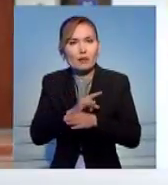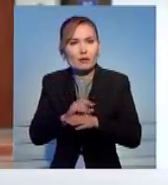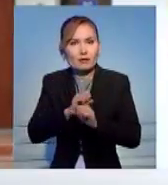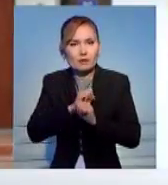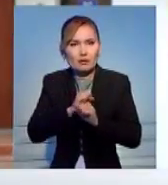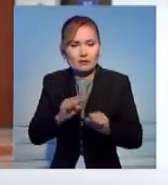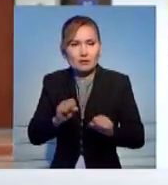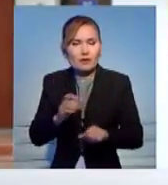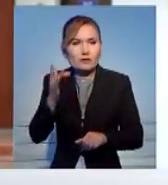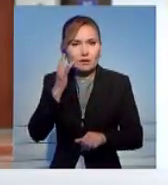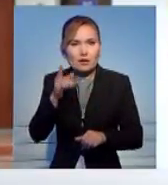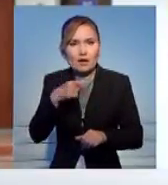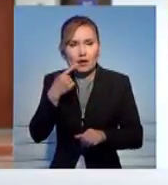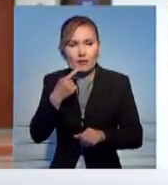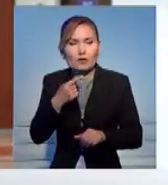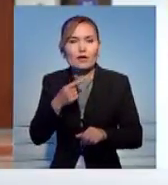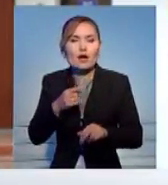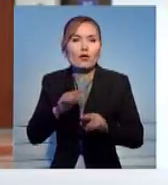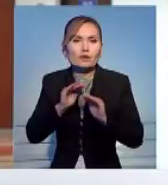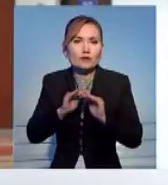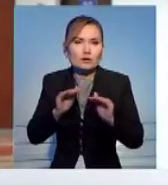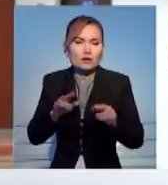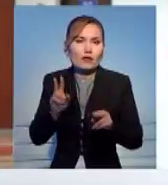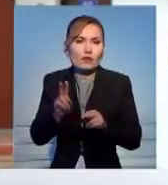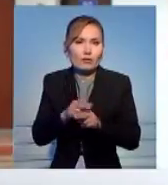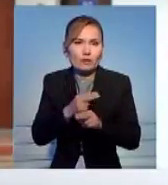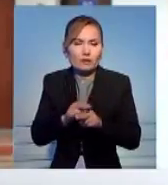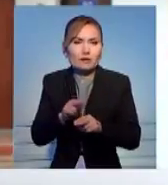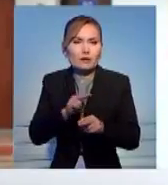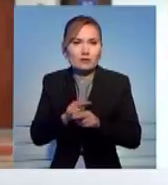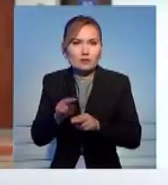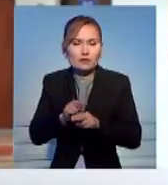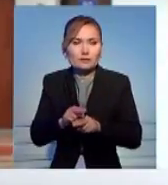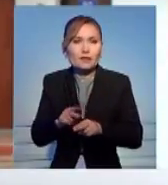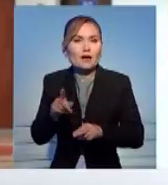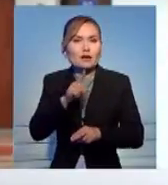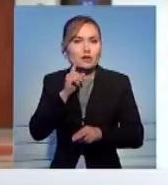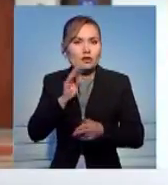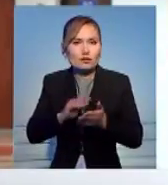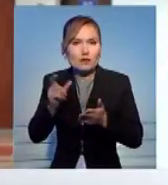келе қояды. Әлі қазірде соны қарап тұрмын да жас журналистке қуанып тұрмын.